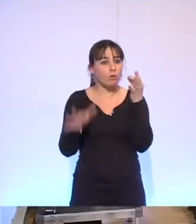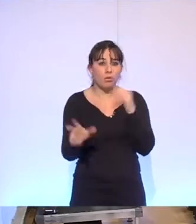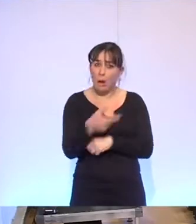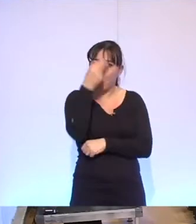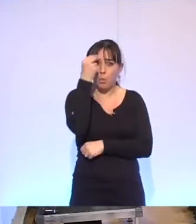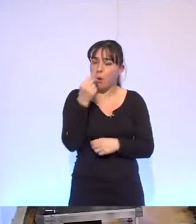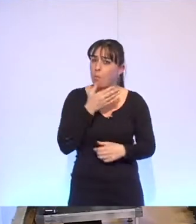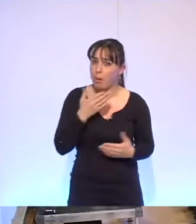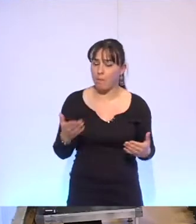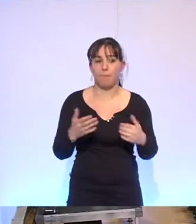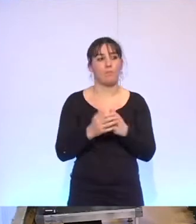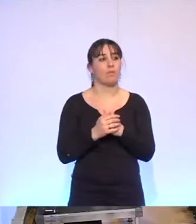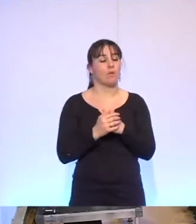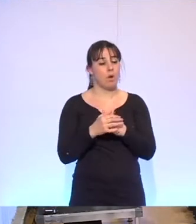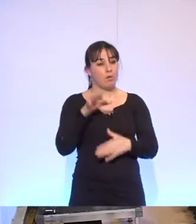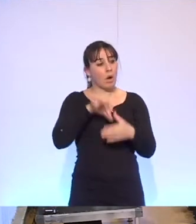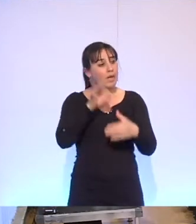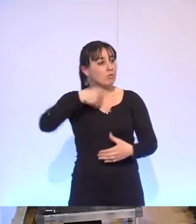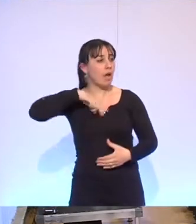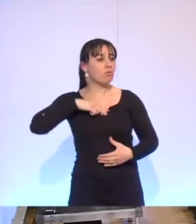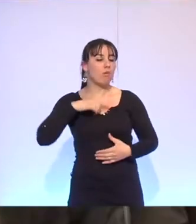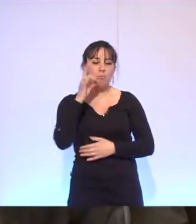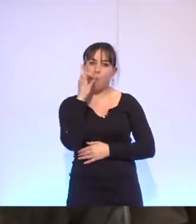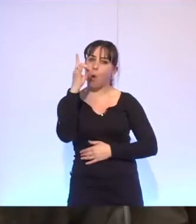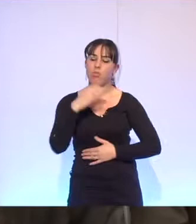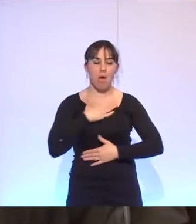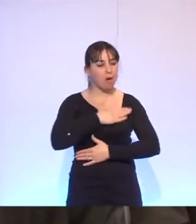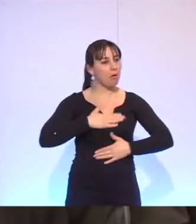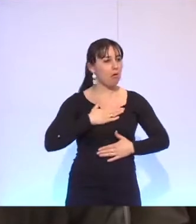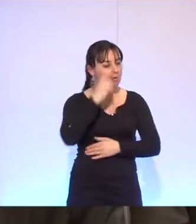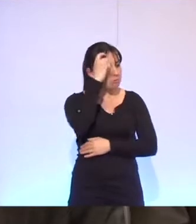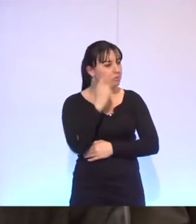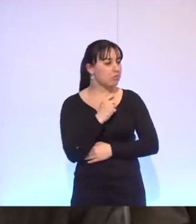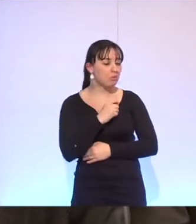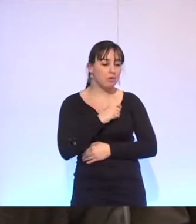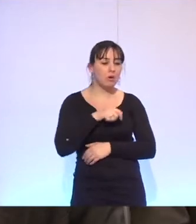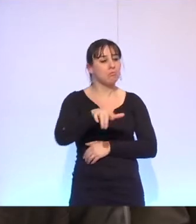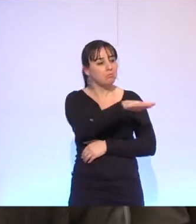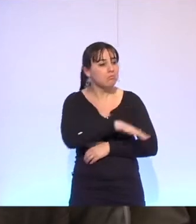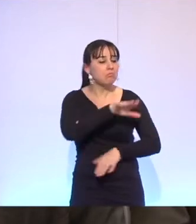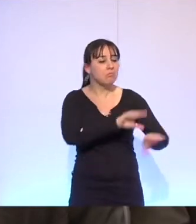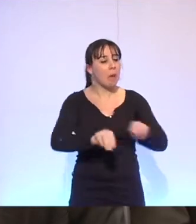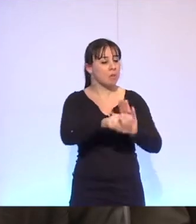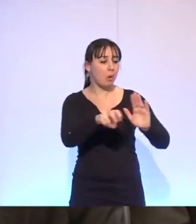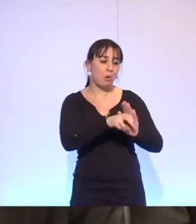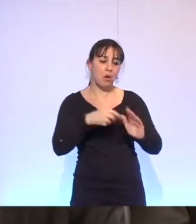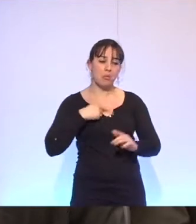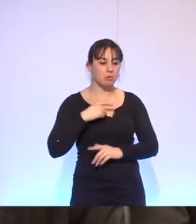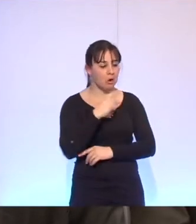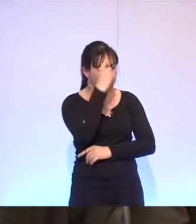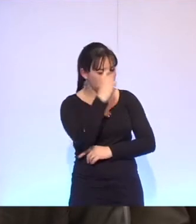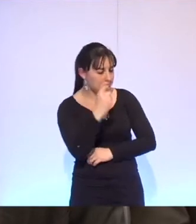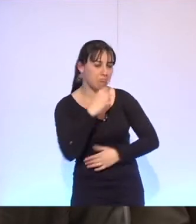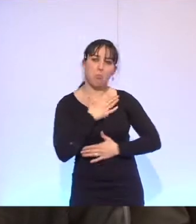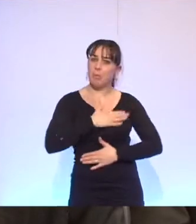nous, ce fut un honneur et un plaisir de travailler au service des Grenobloises et des Grenoblois. Notre ville, et vous l'avez